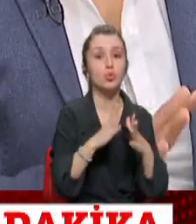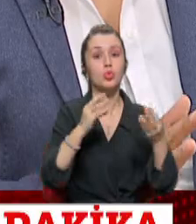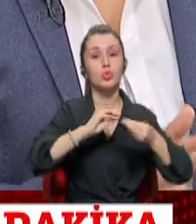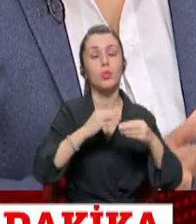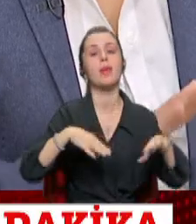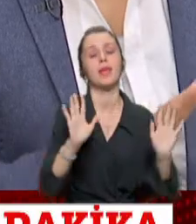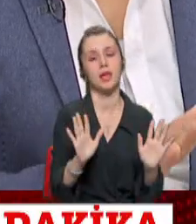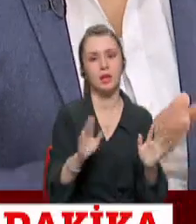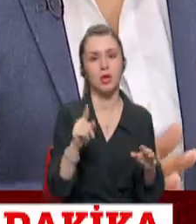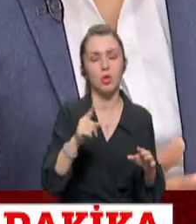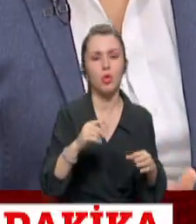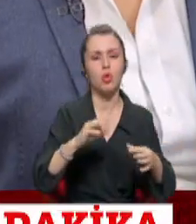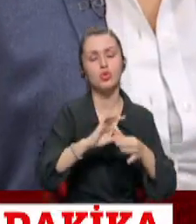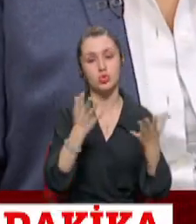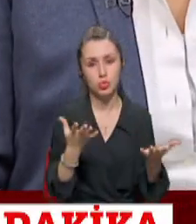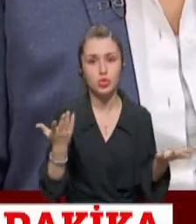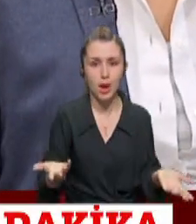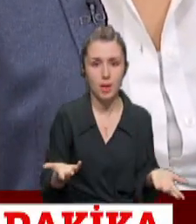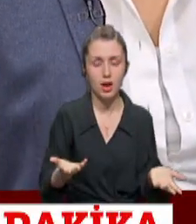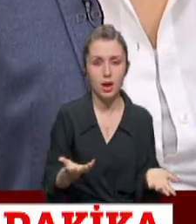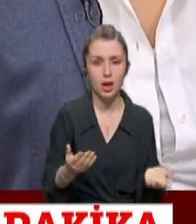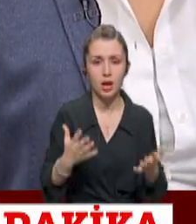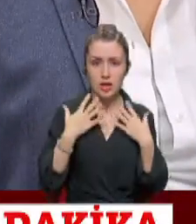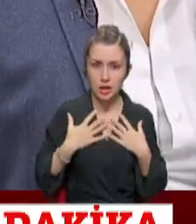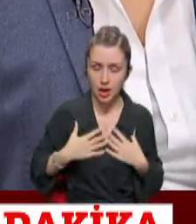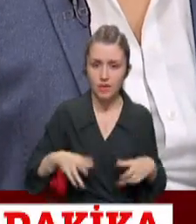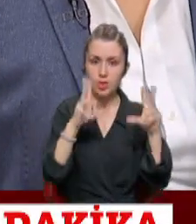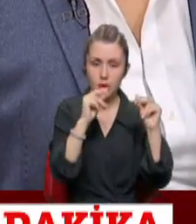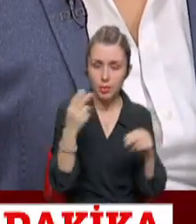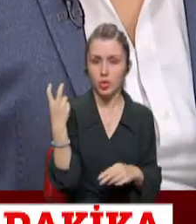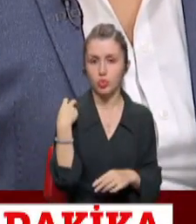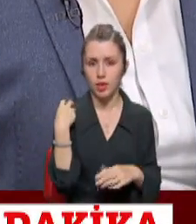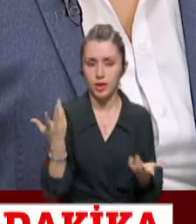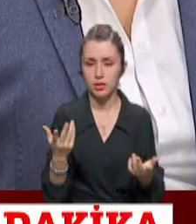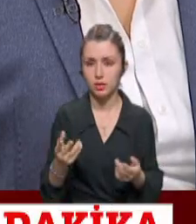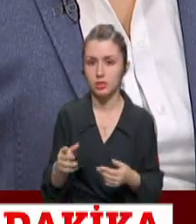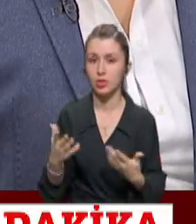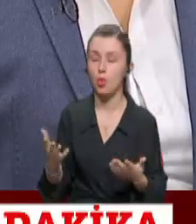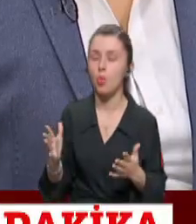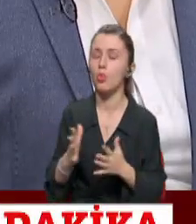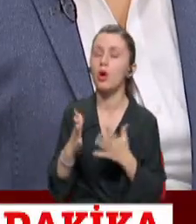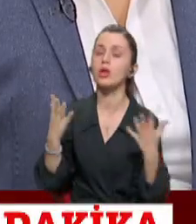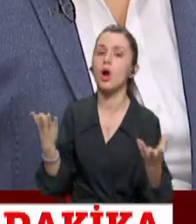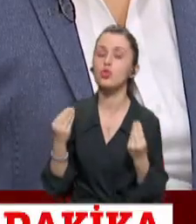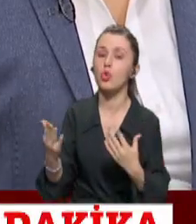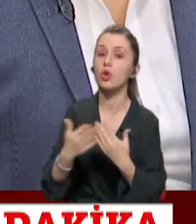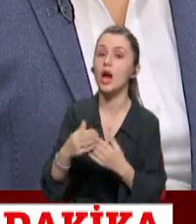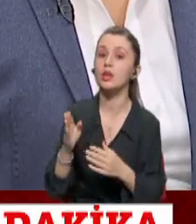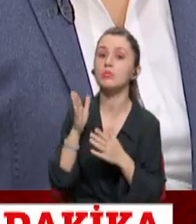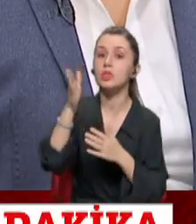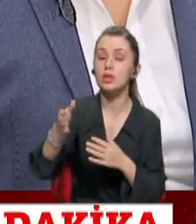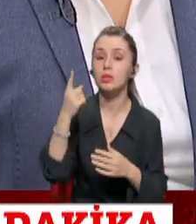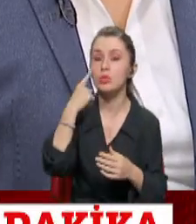sıkıntı değilmiş. Değil, o biraz çözülmüş ama kıyafet, barınma, tuvalet. Ama oysa o kadar çok yardım gitti ki